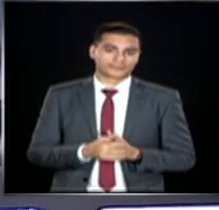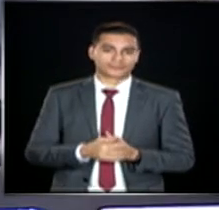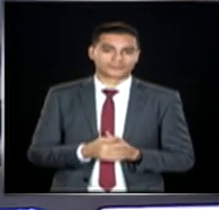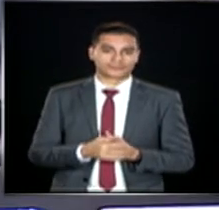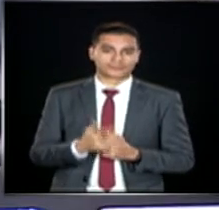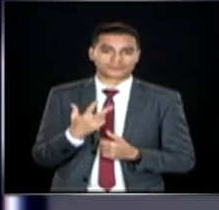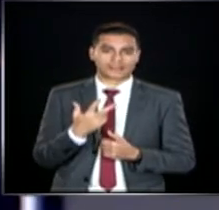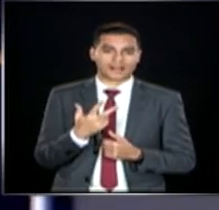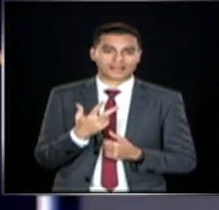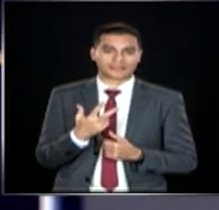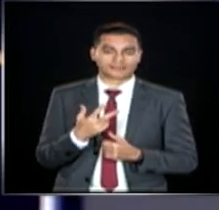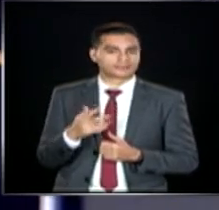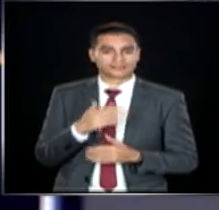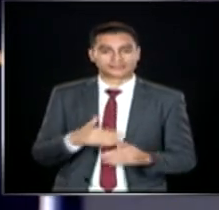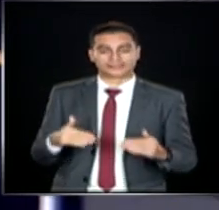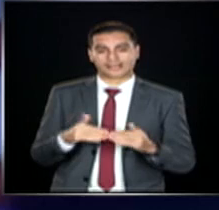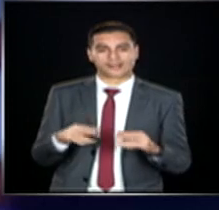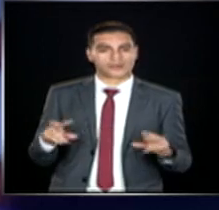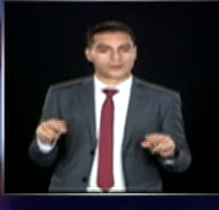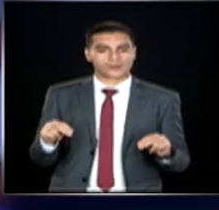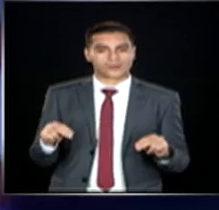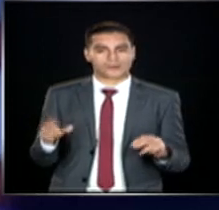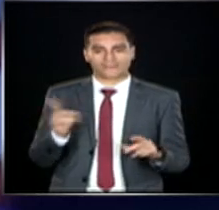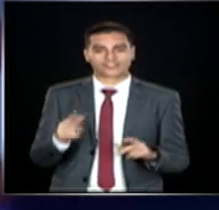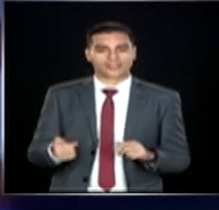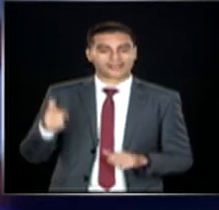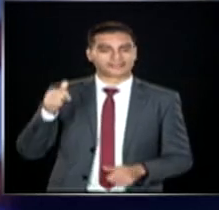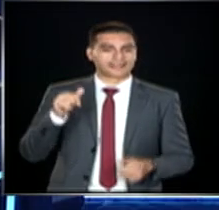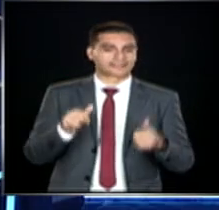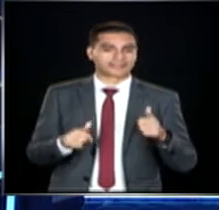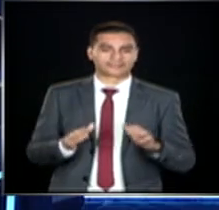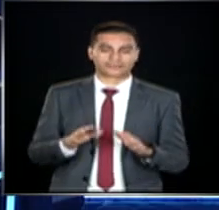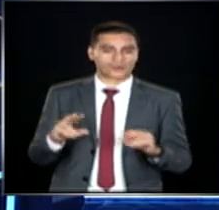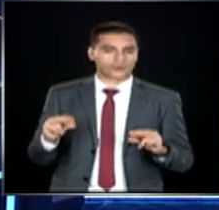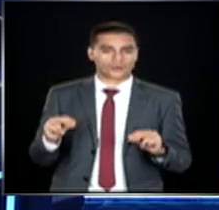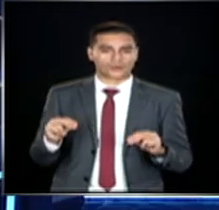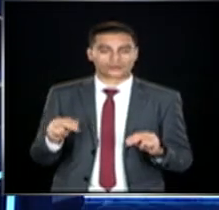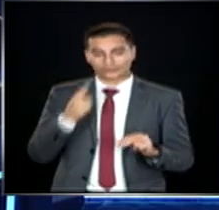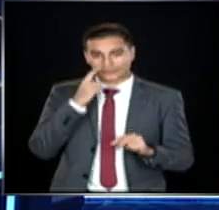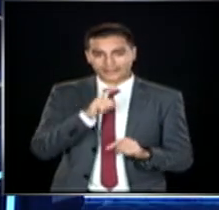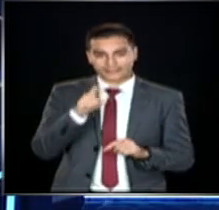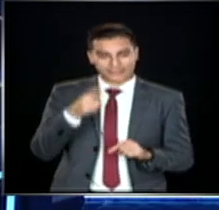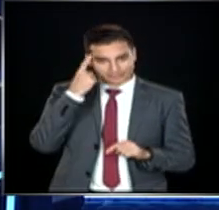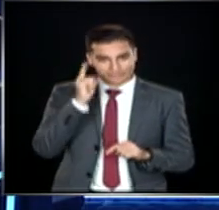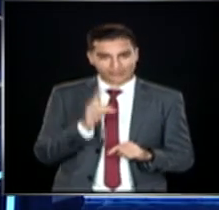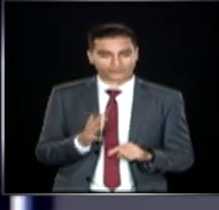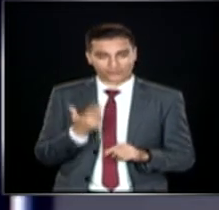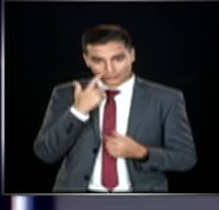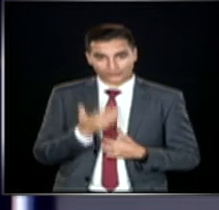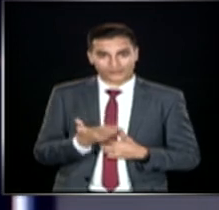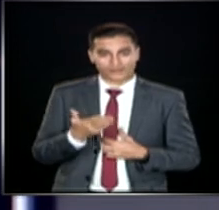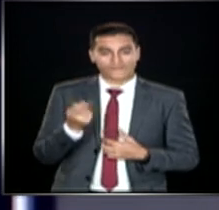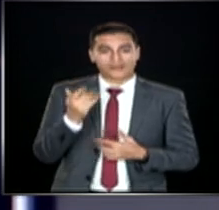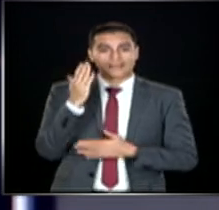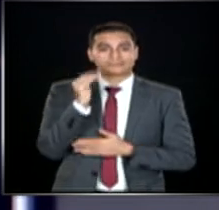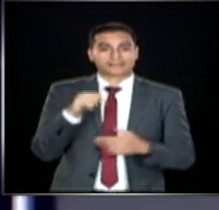صح؟ 3. اتعادلتوا، محدش أحسن من حد. تعالوا نشوف الأسئلة اللي ما تجاوبتش. ما هي